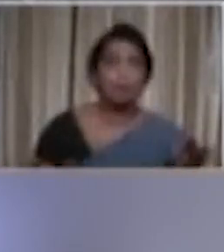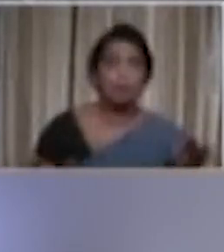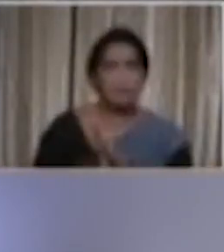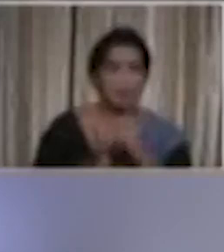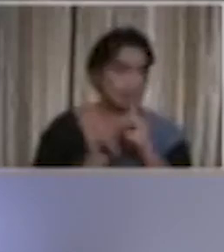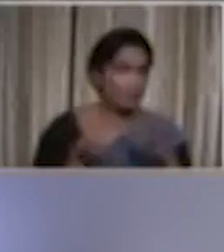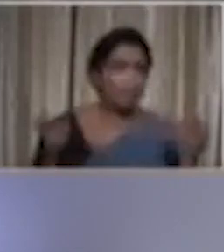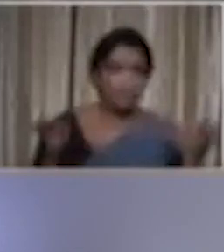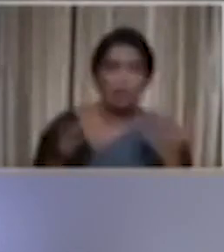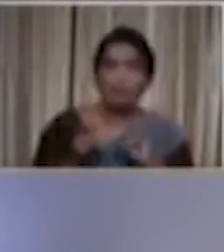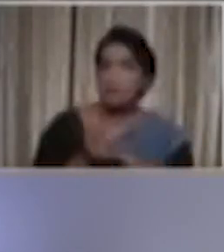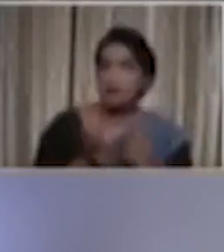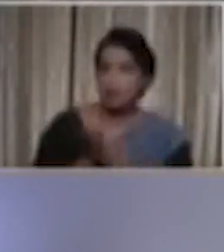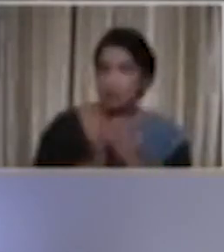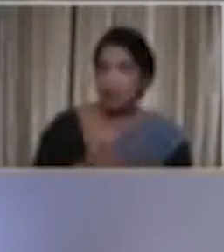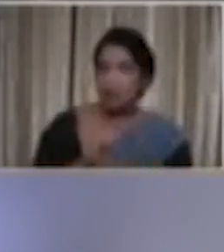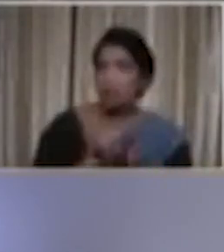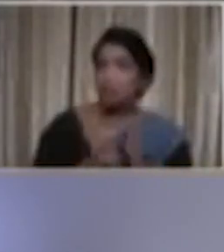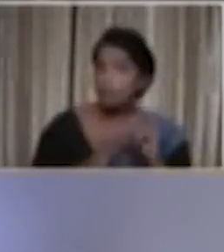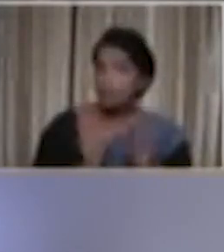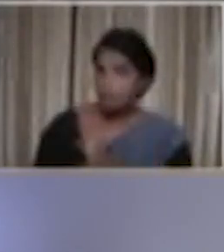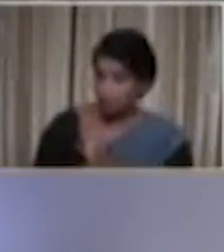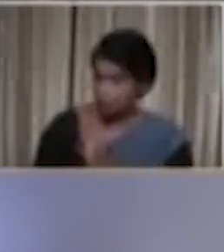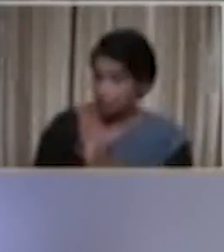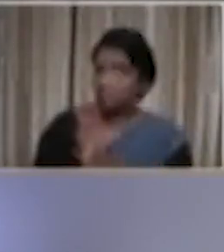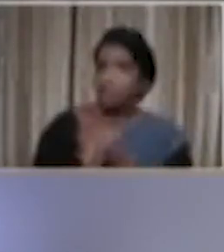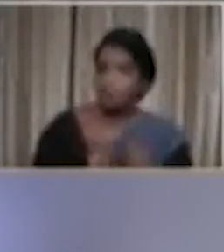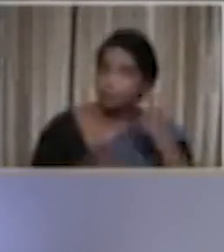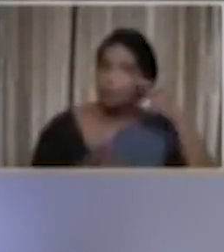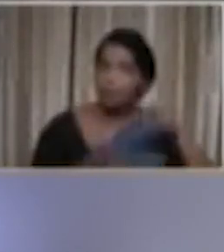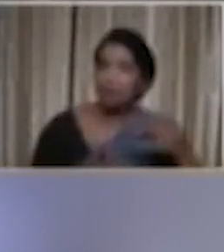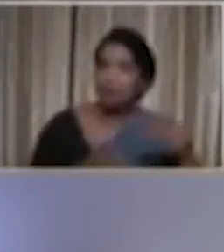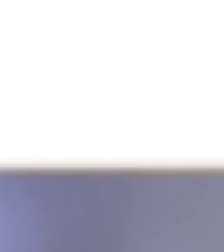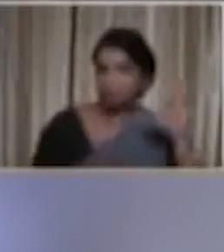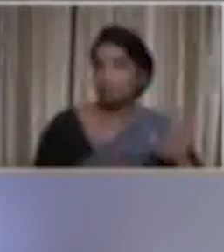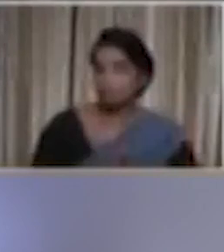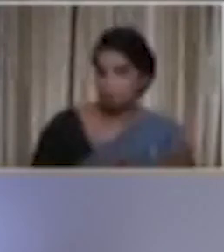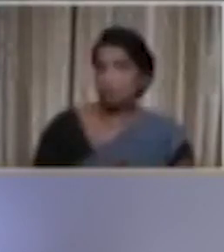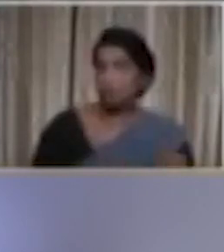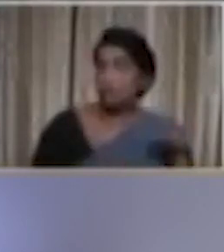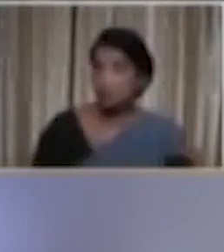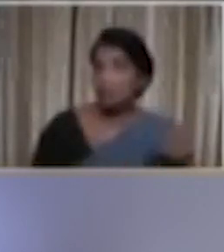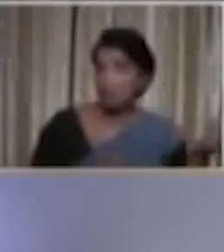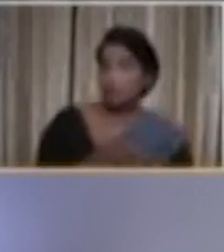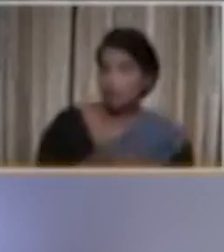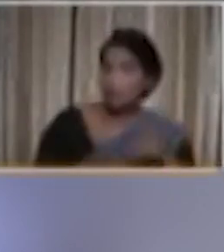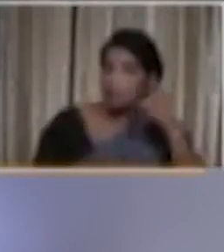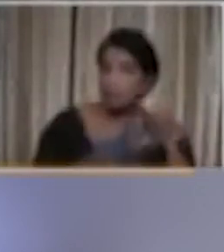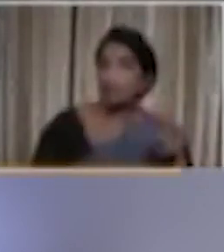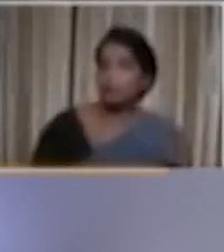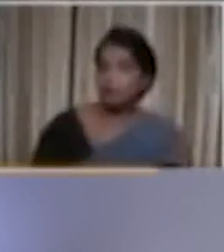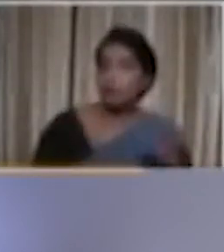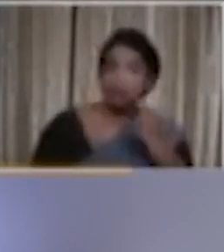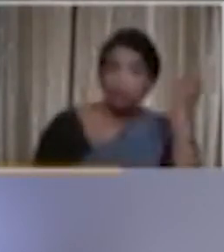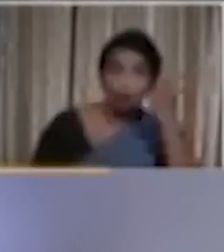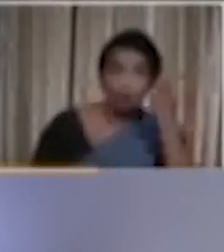රටට දීපෑම? සාගල් රත්නායක ඇමතිතුමා මේ කමිටුවේ මම විශ්වාස කරනවා තවදුරටත් සිටිය යුතුයි. මොකද එතුමාගේ මැදිහත් වීම මත මොකද මේ මුදල්